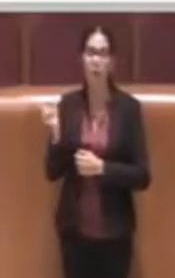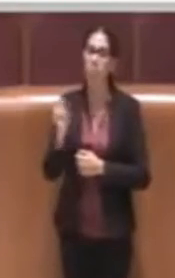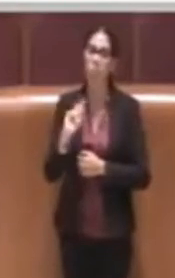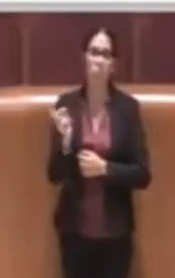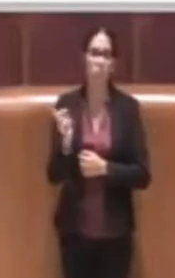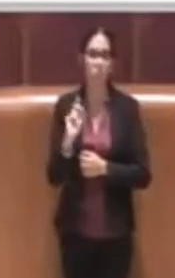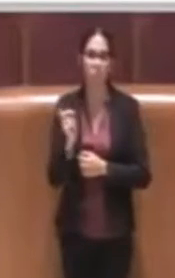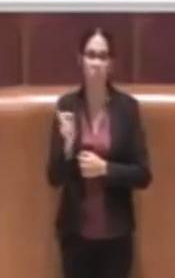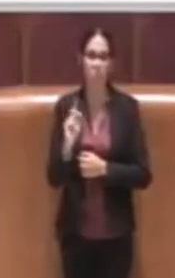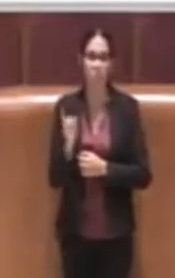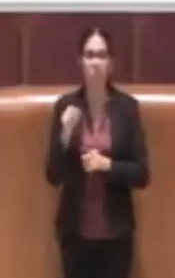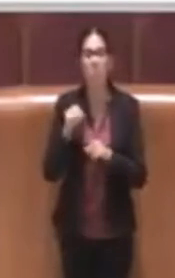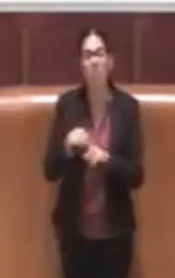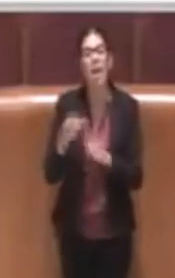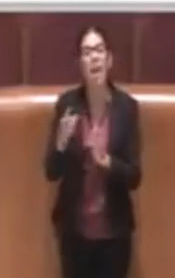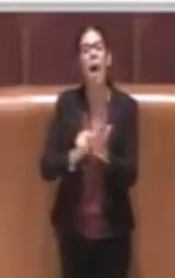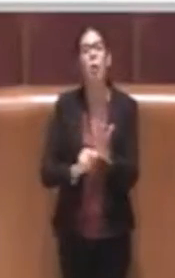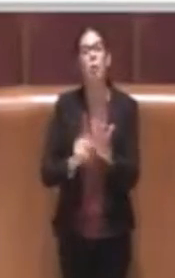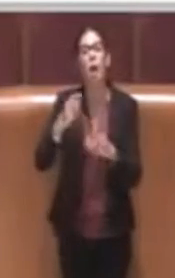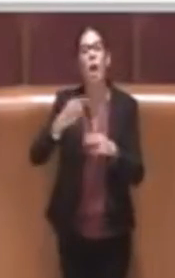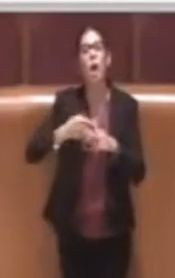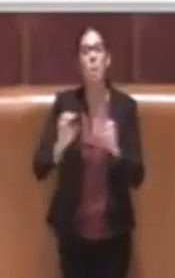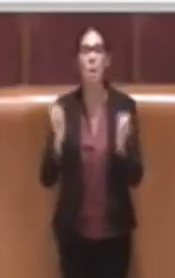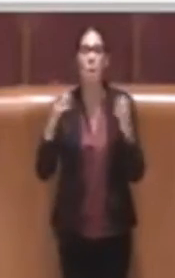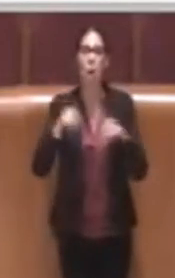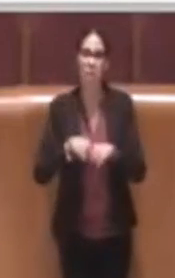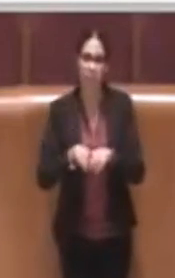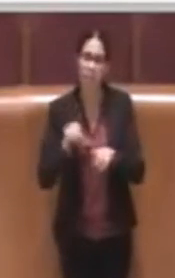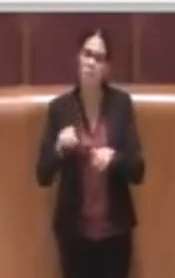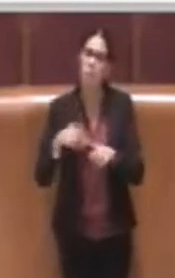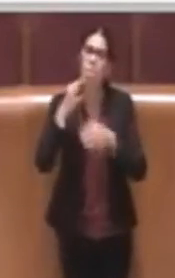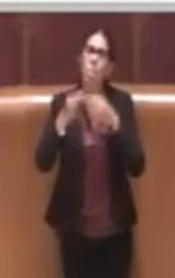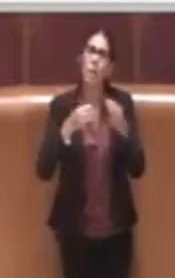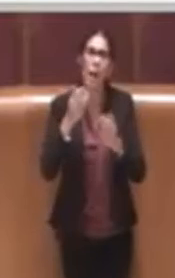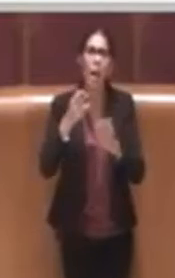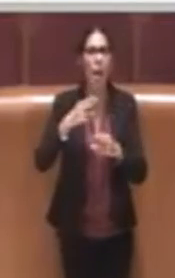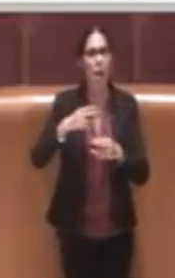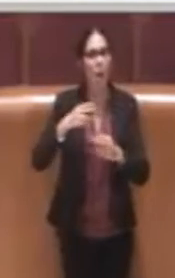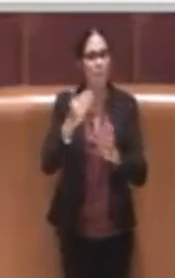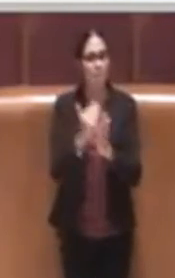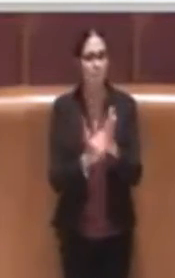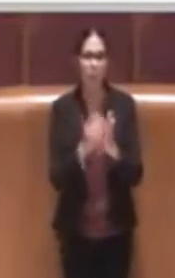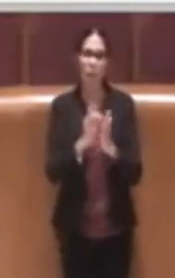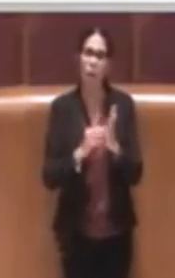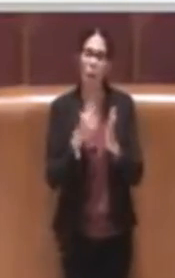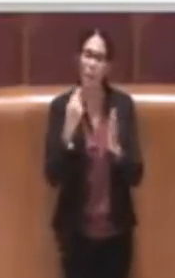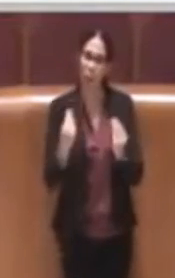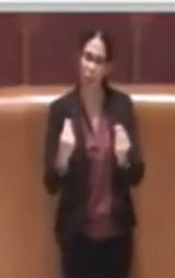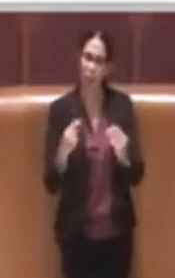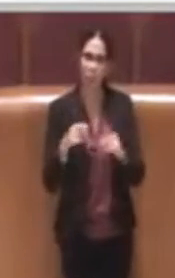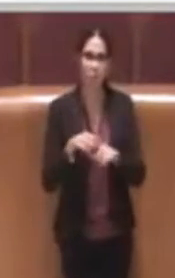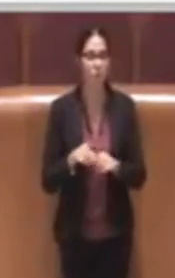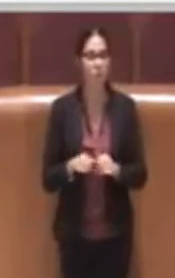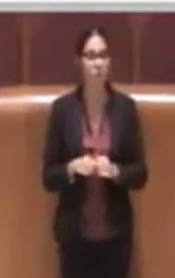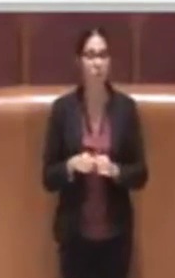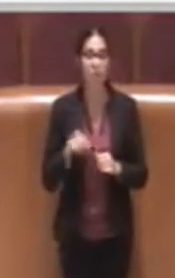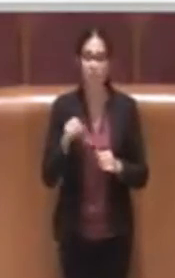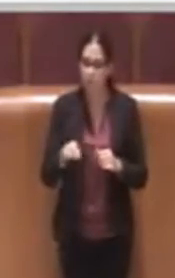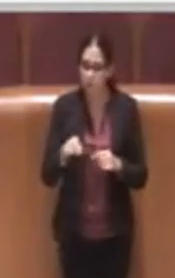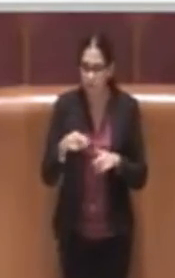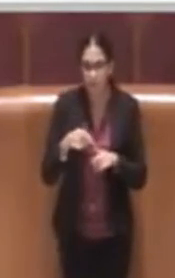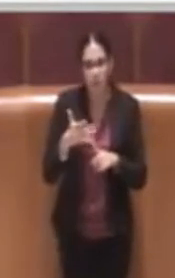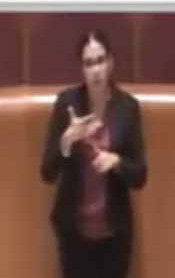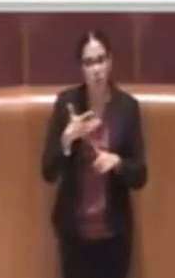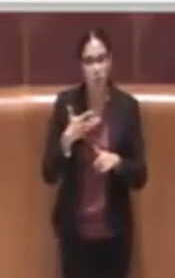che è autore di Roma Moderna, e parlando del piano regolatore così rappresenta. Una quantità così elevata